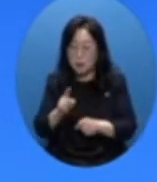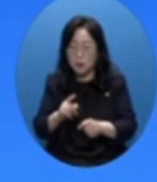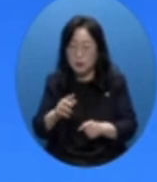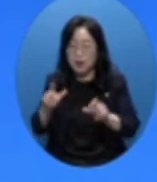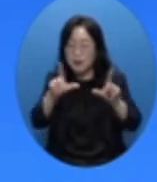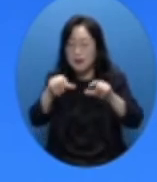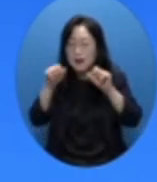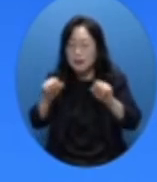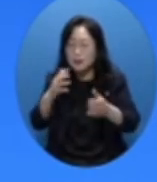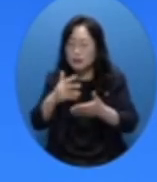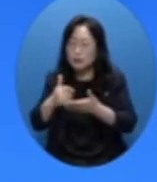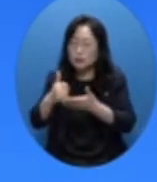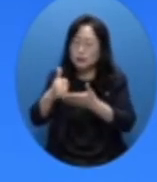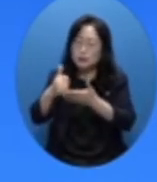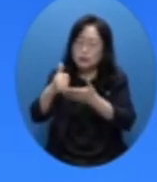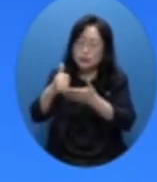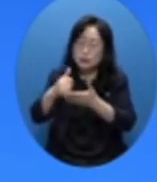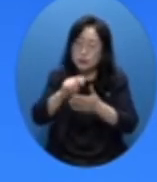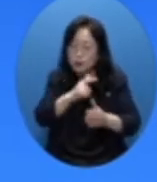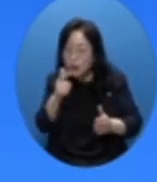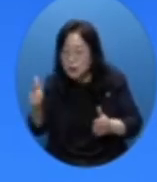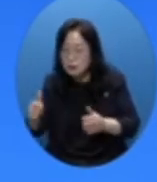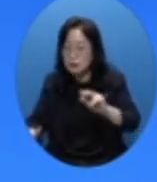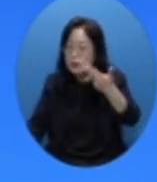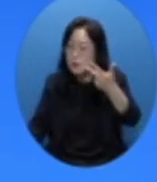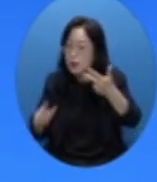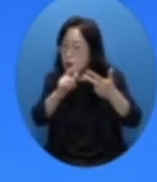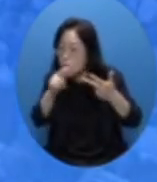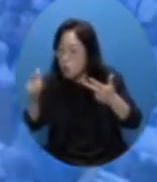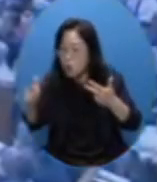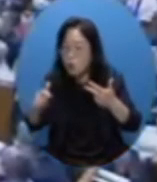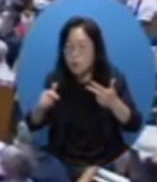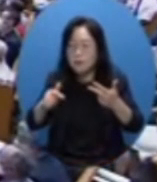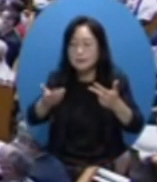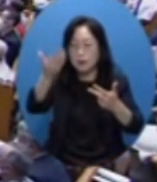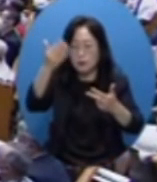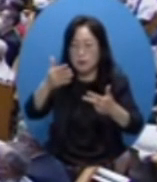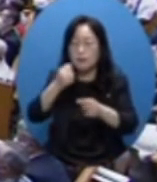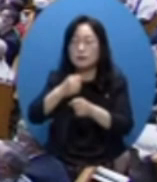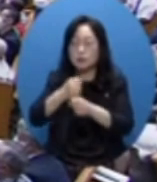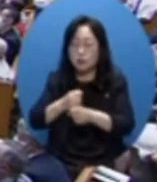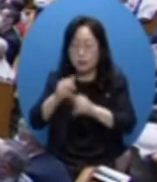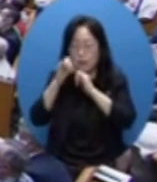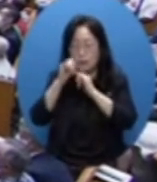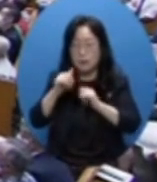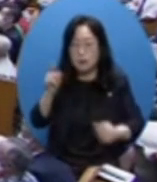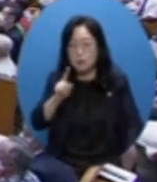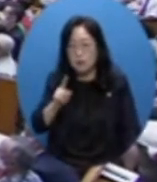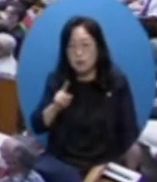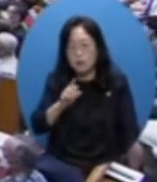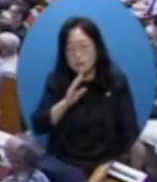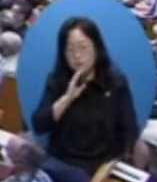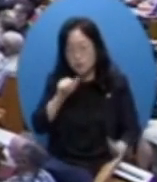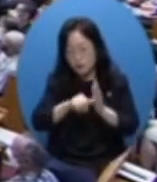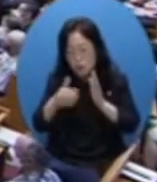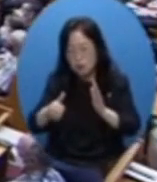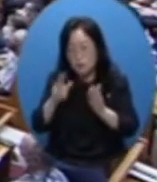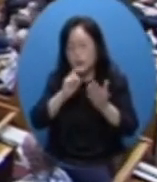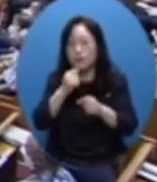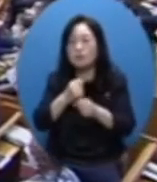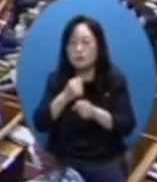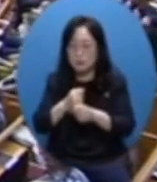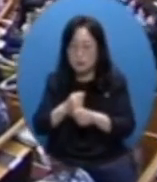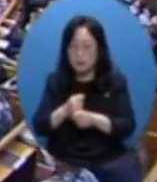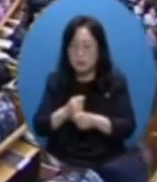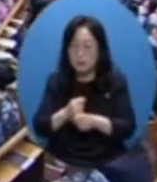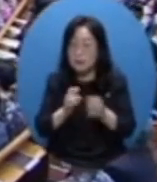모여 여러 곡을 많이 쪘습니다 약 7배 꼭 이상할 좋구요 그림의 상을 8번이나 쪘습니다 예수님이